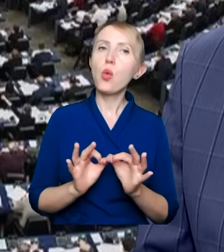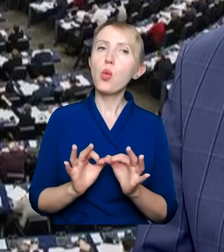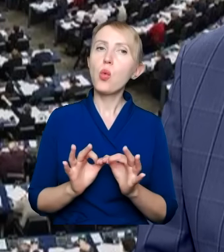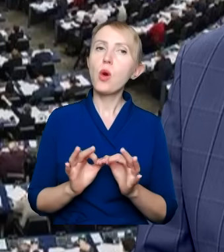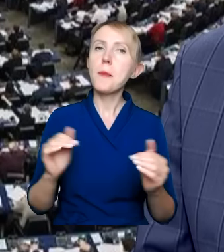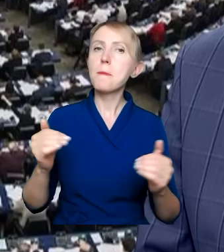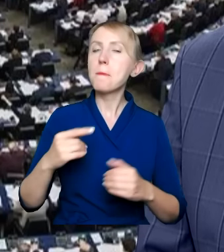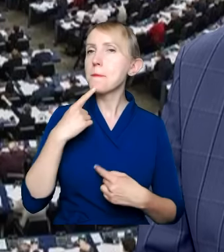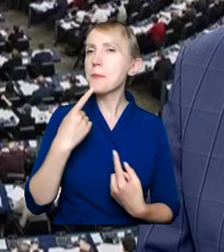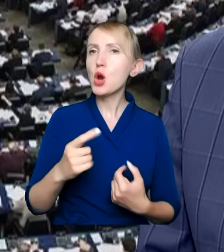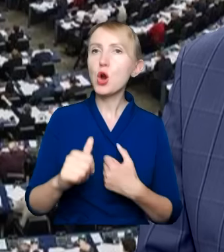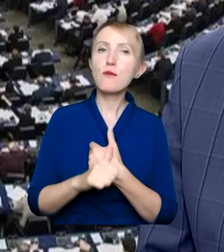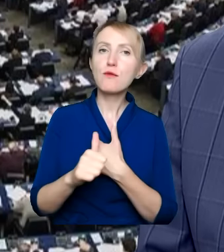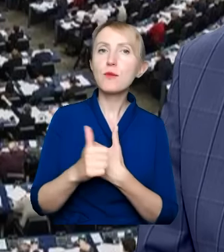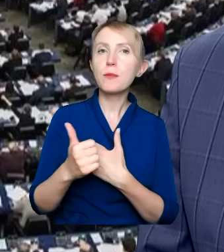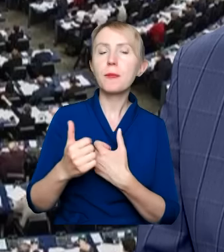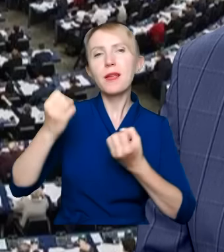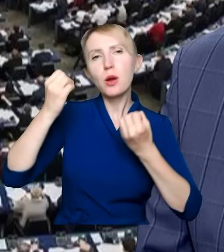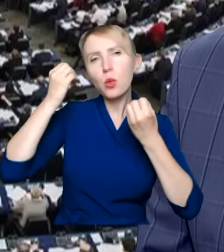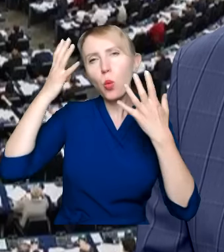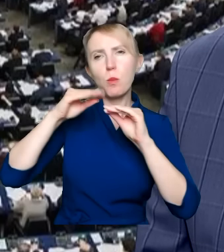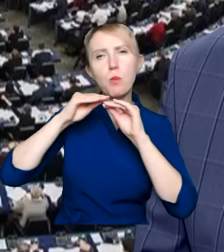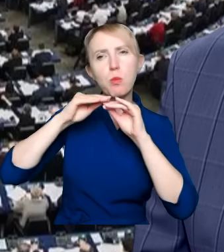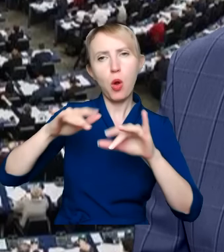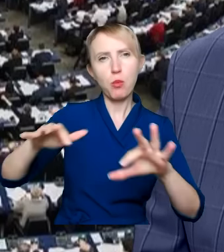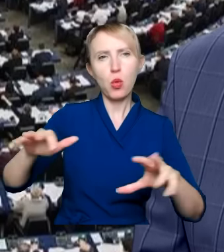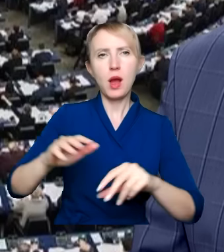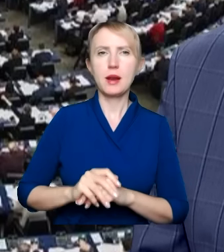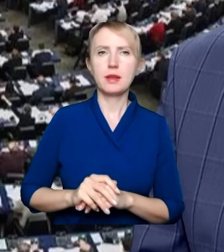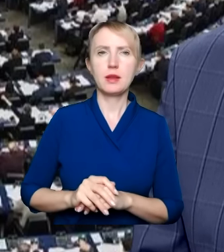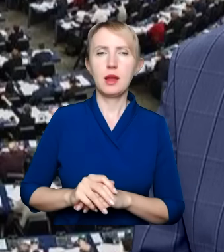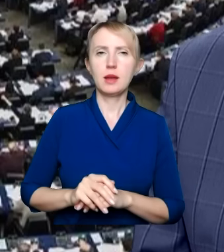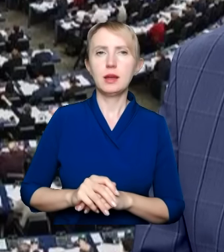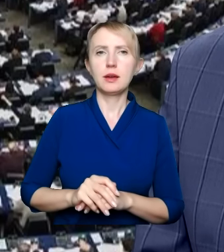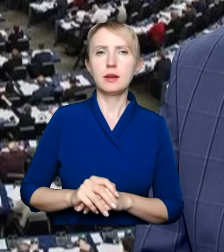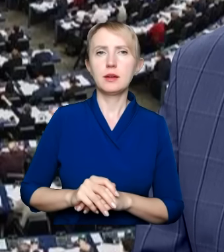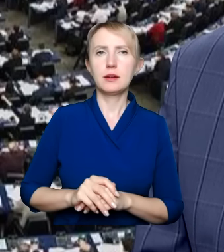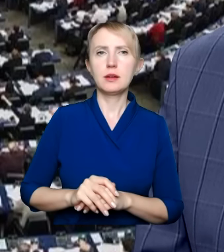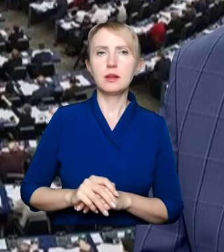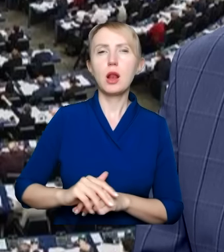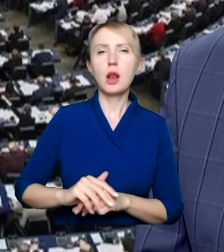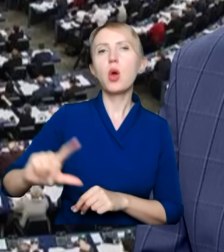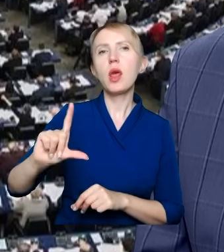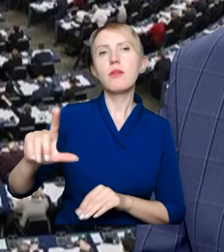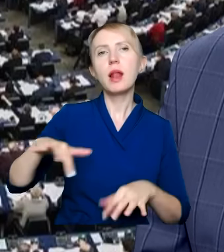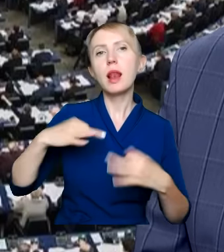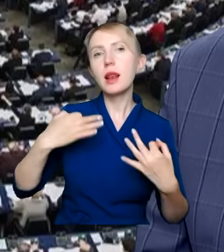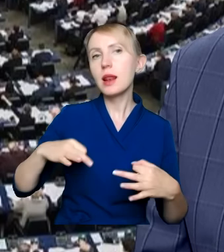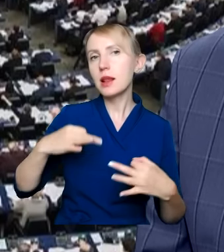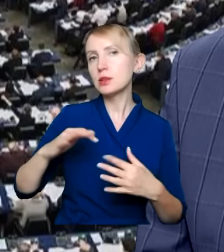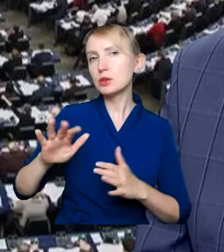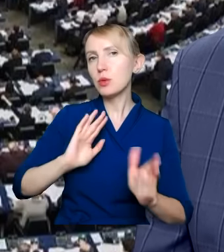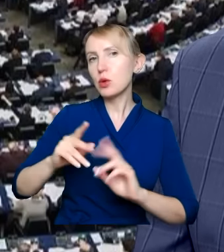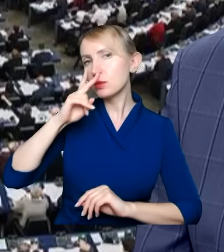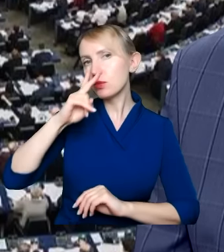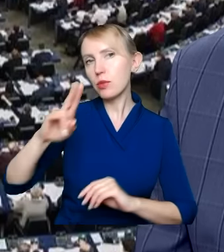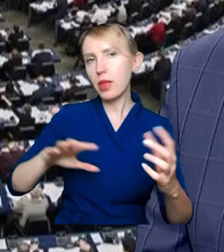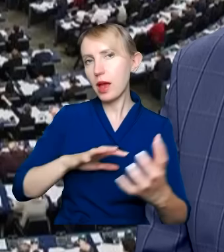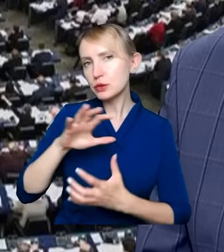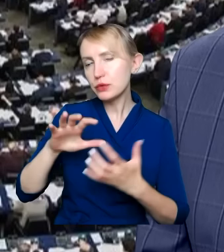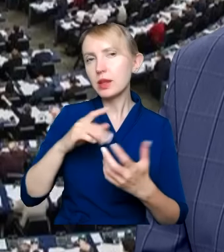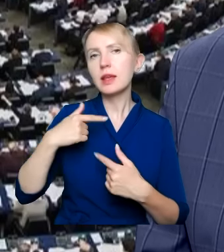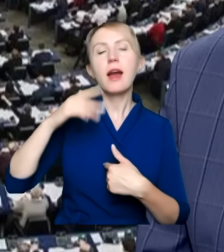w kulturze popularnej zdominowanej przez lewicowo liberalny sposób patrzenia na świat wiem że to jest